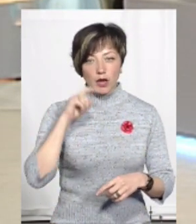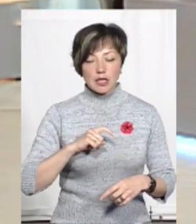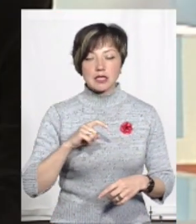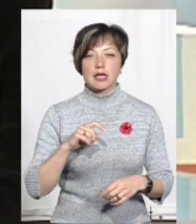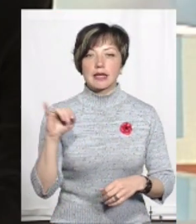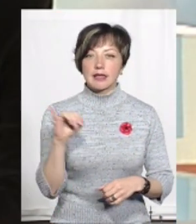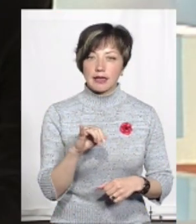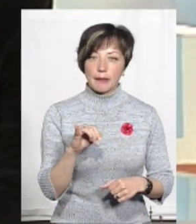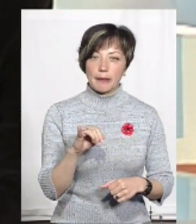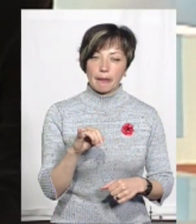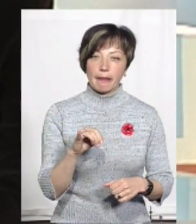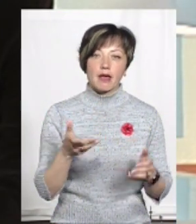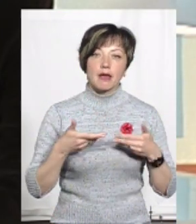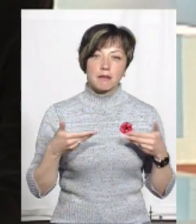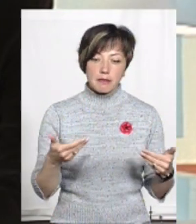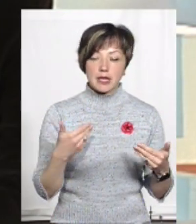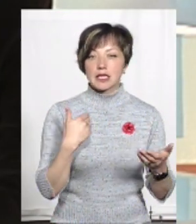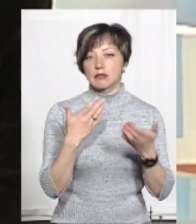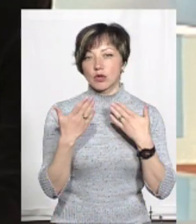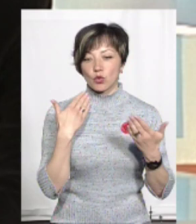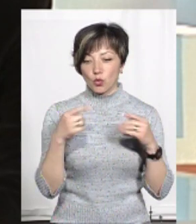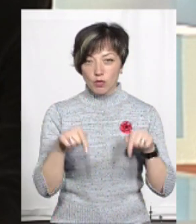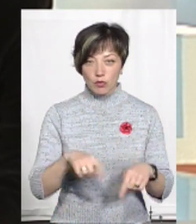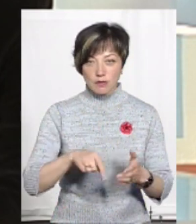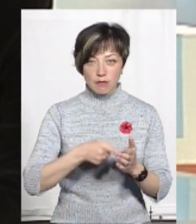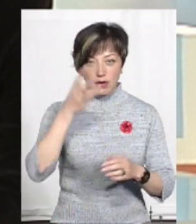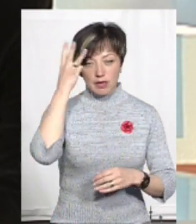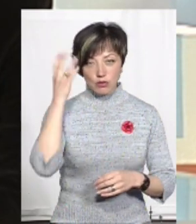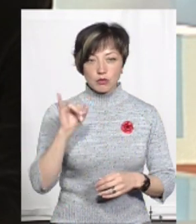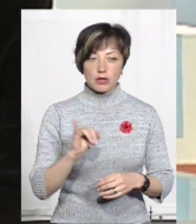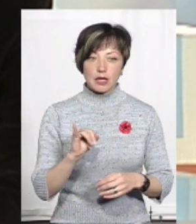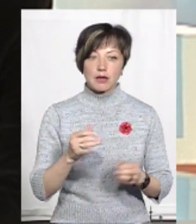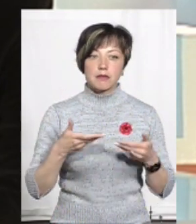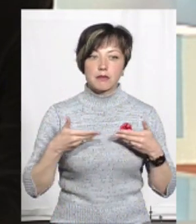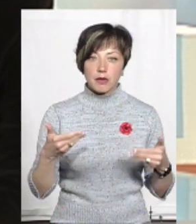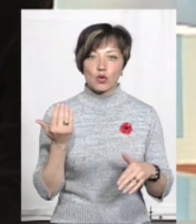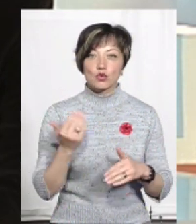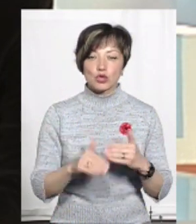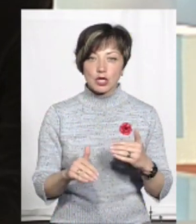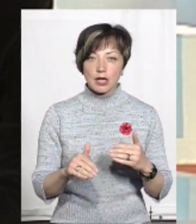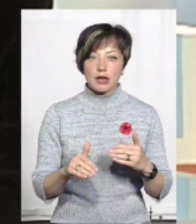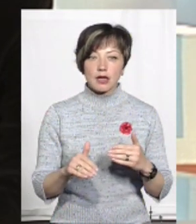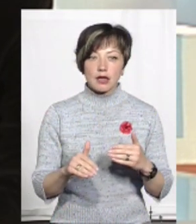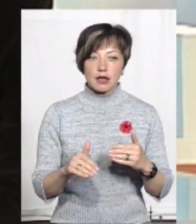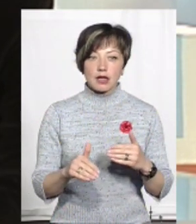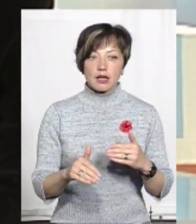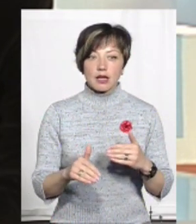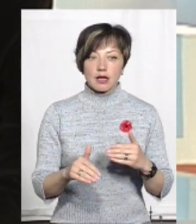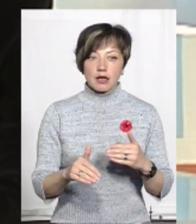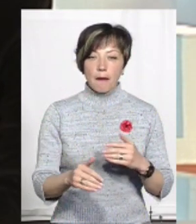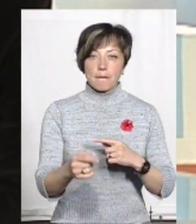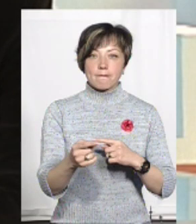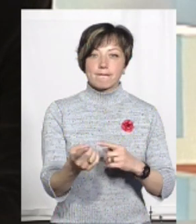російсько-українська. І ми спілкуємось в Хмельницькому, і ми вже реінтегрувалися